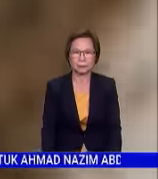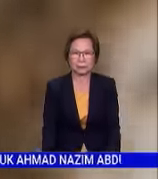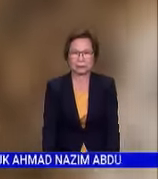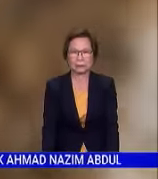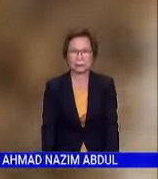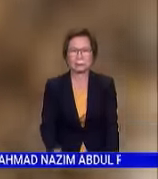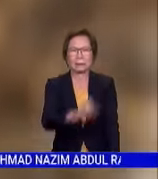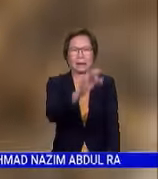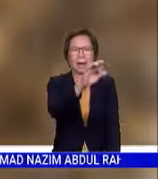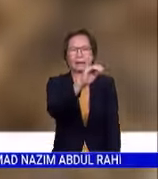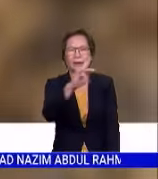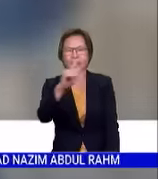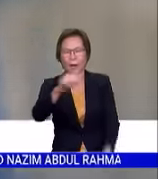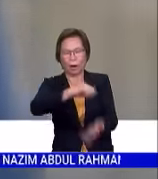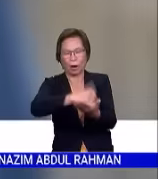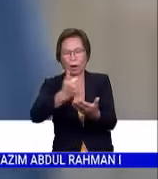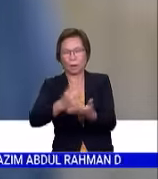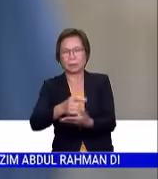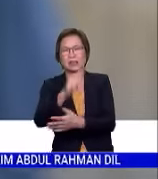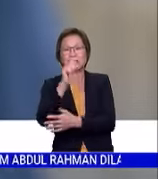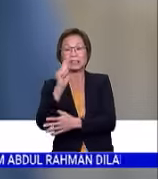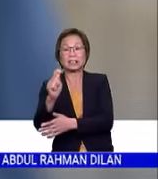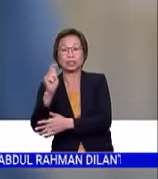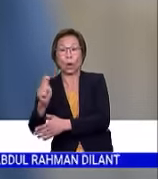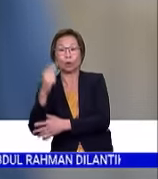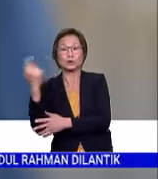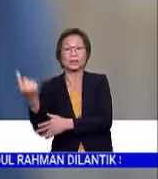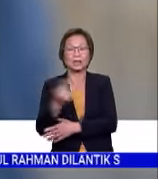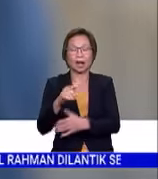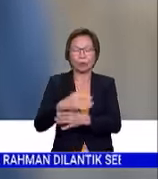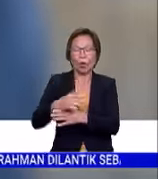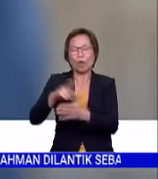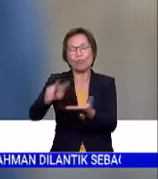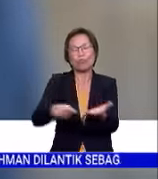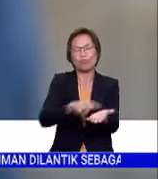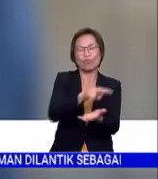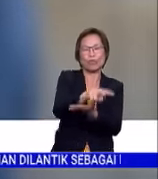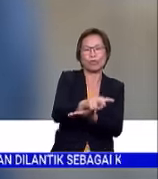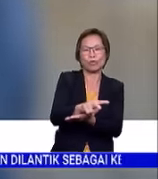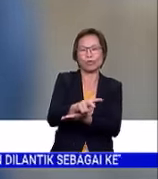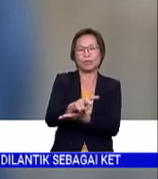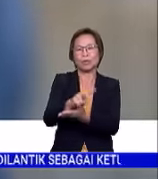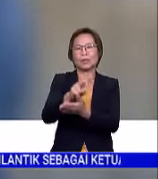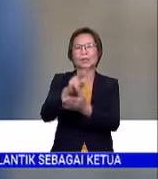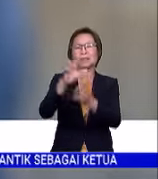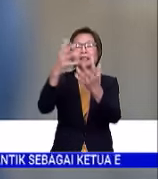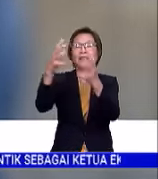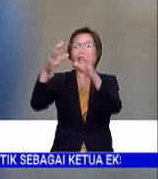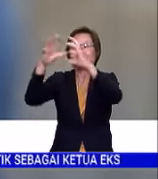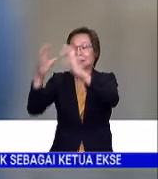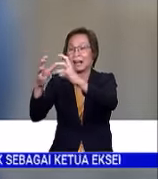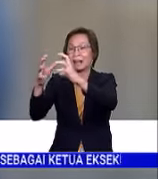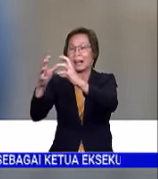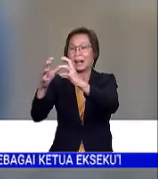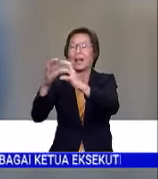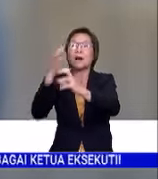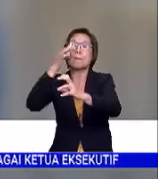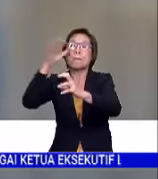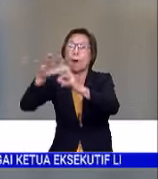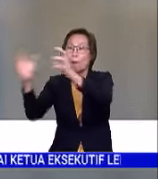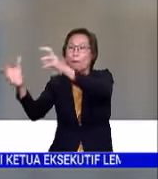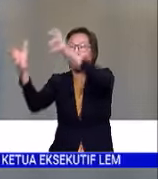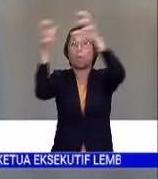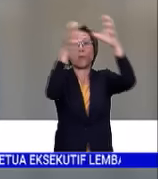Erika yang mempunyai akaun di laman TikTok sering berkongsi videonya mengalihkan sarang lebah dari kediaman penduduk di